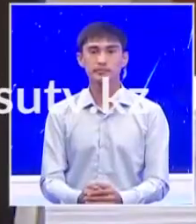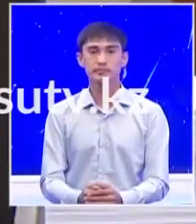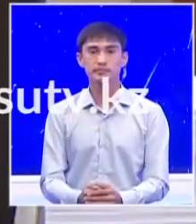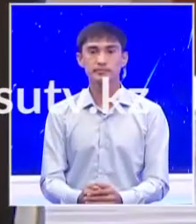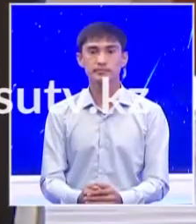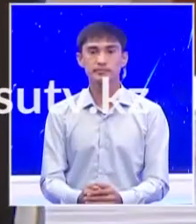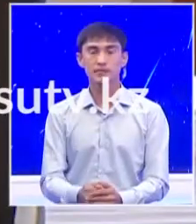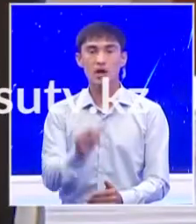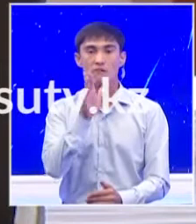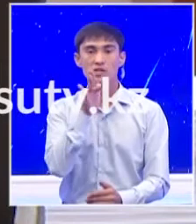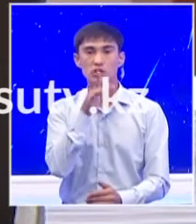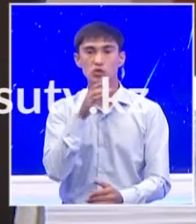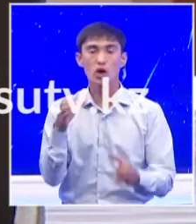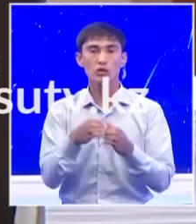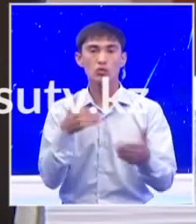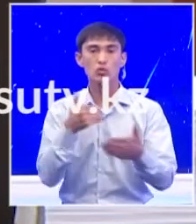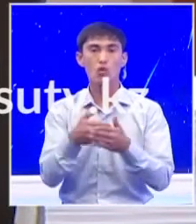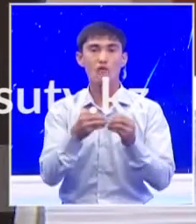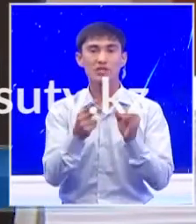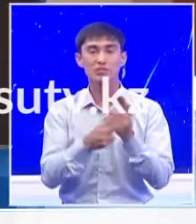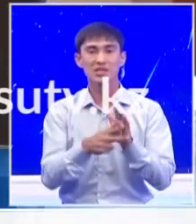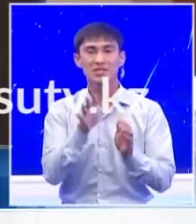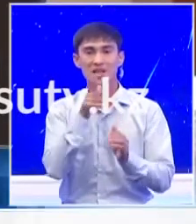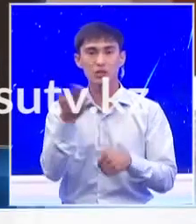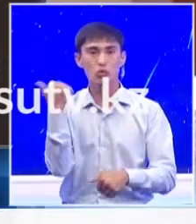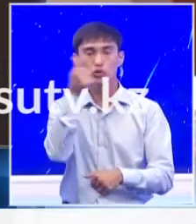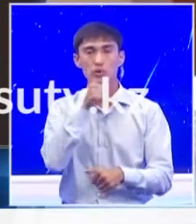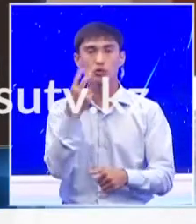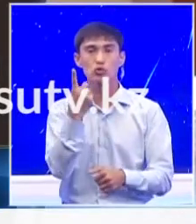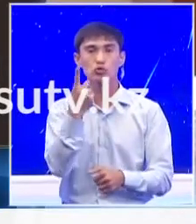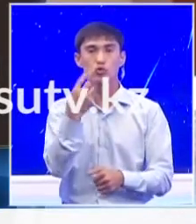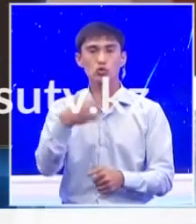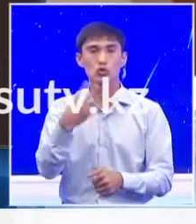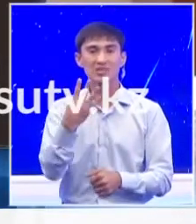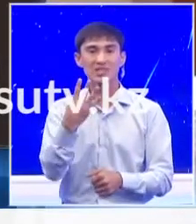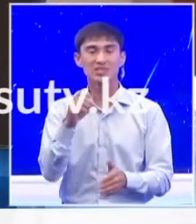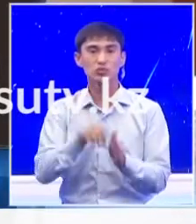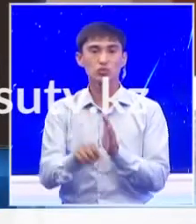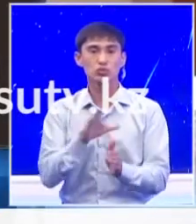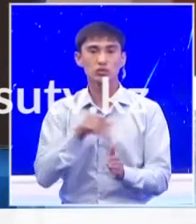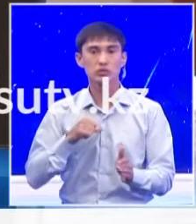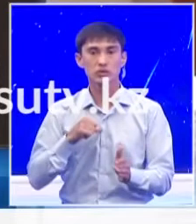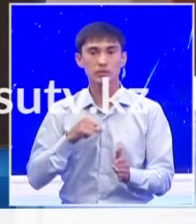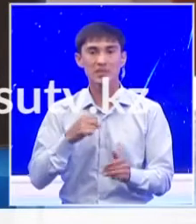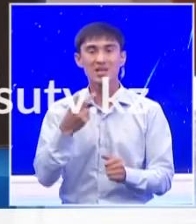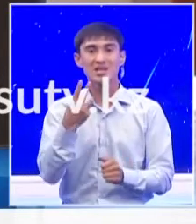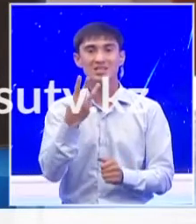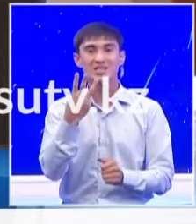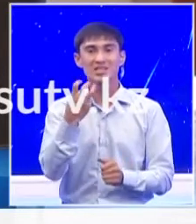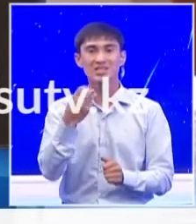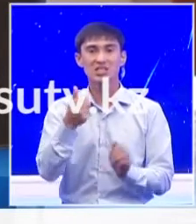Возрастной категории до 18 лет в прошлом году 143 суицида и 306 попыток